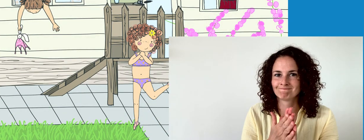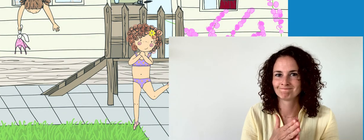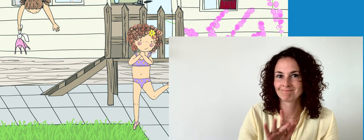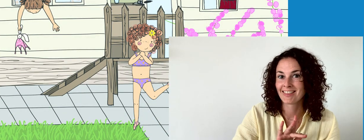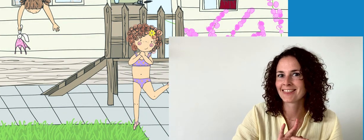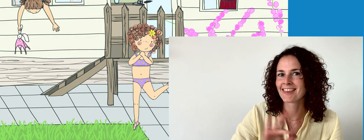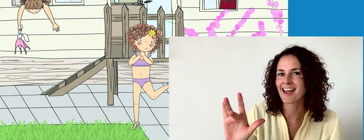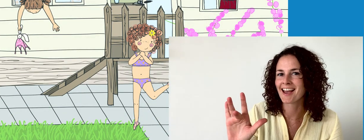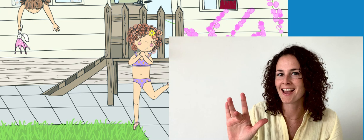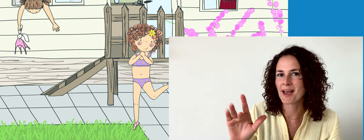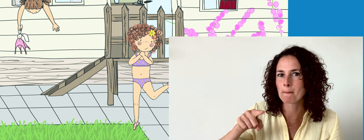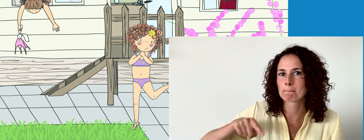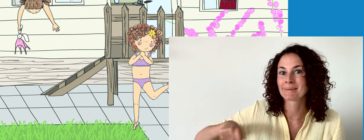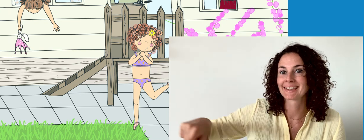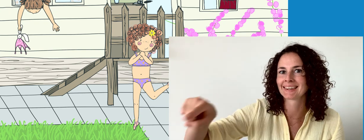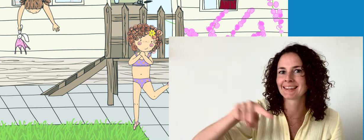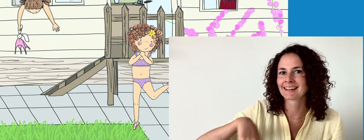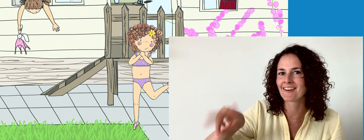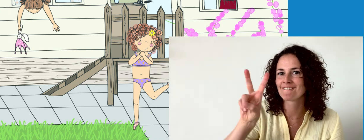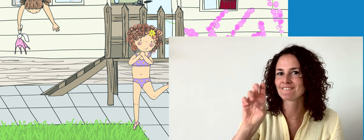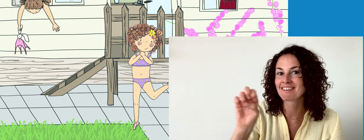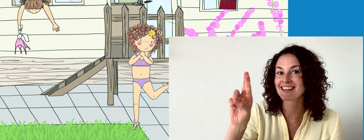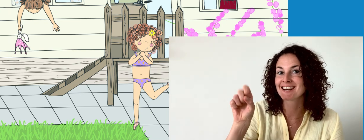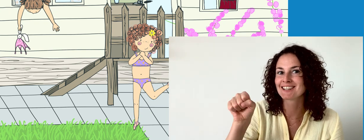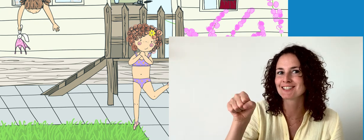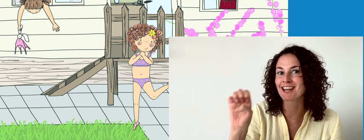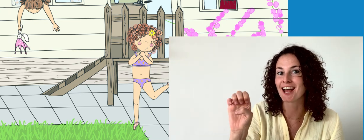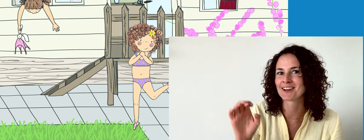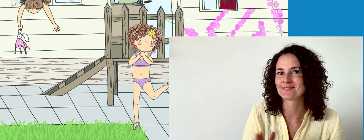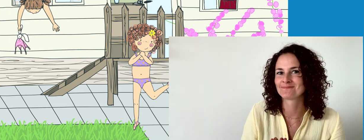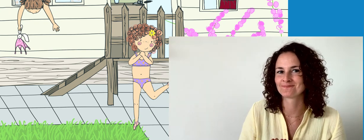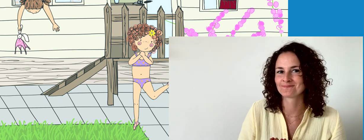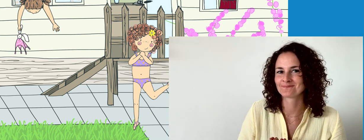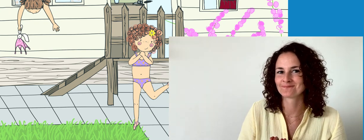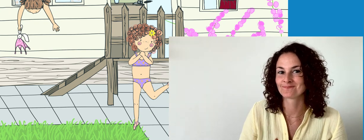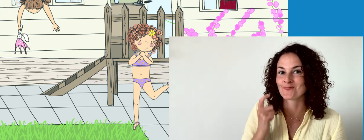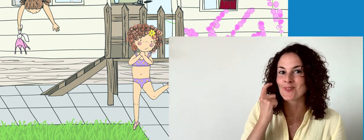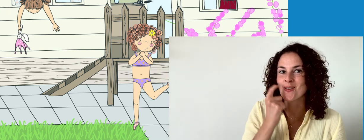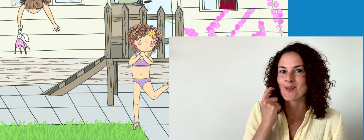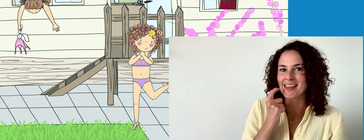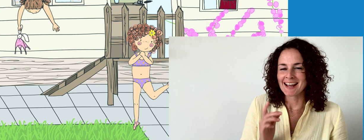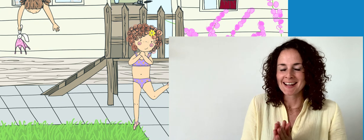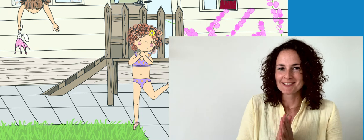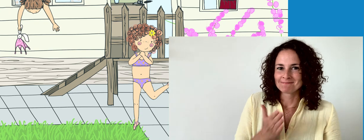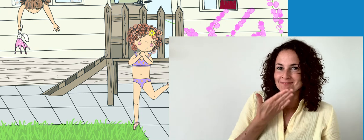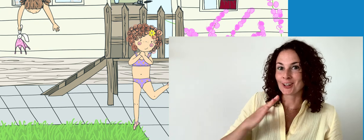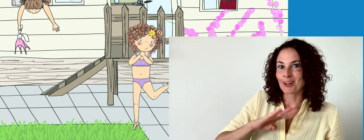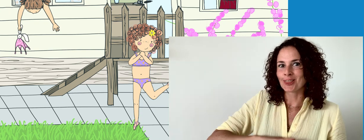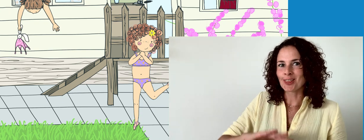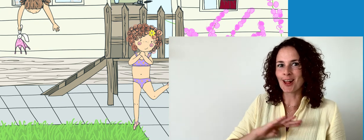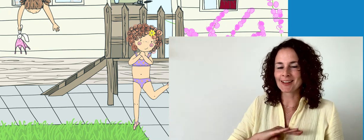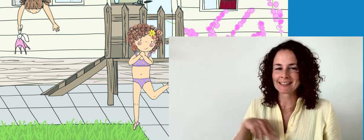Vandaag is een dagje aan het Veerse Meer gepland Hoera, we gaan zwemmen